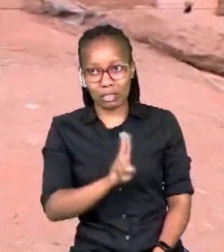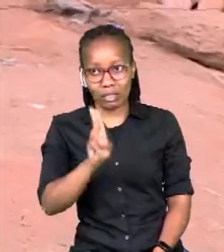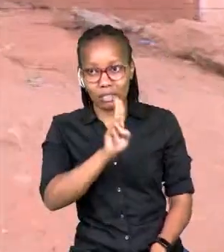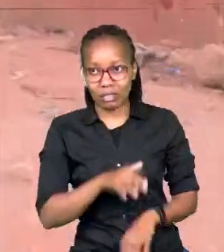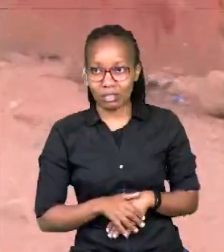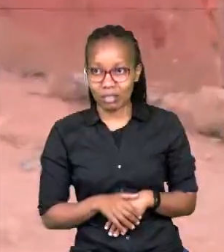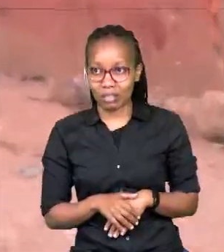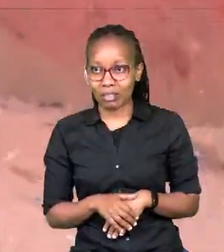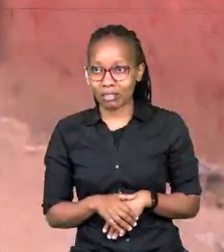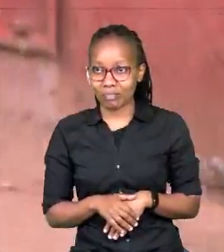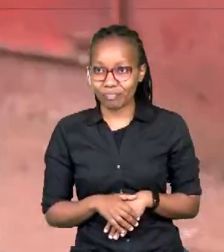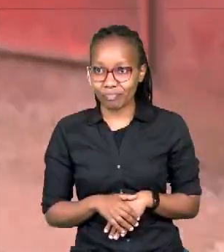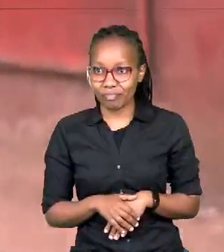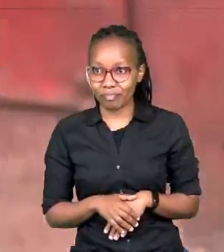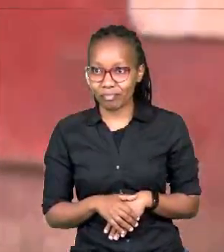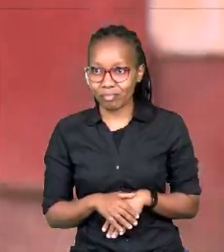wenye unaenda nao